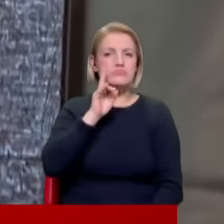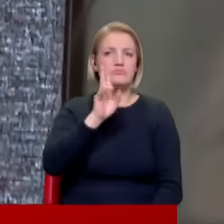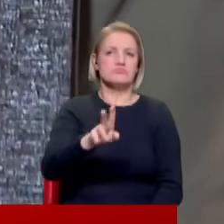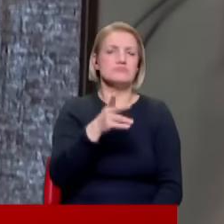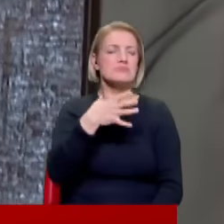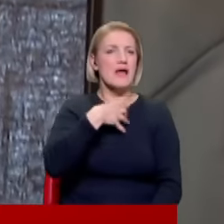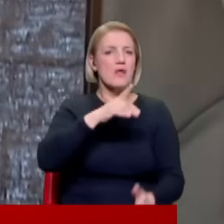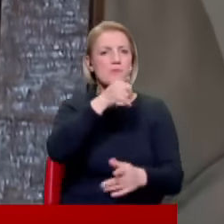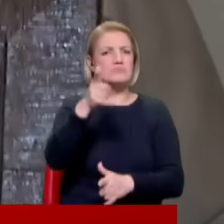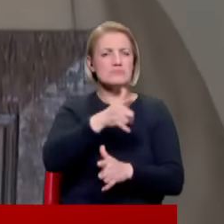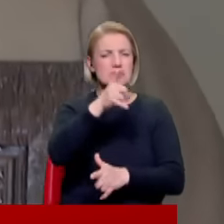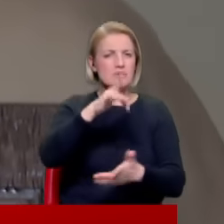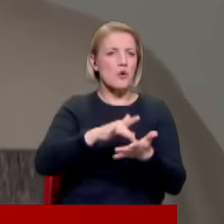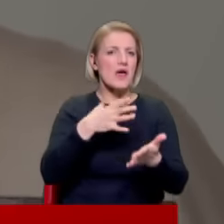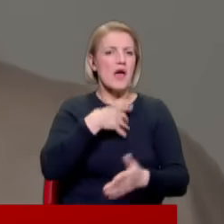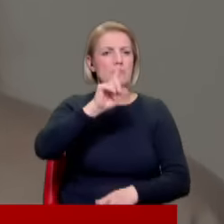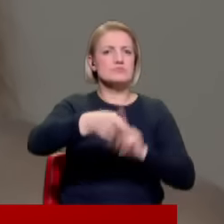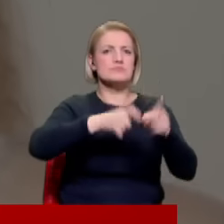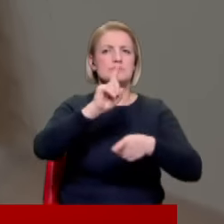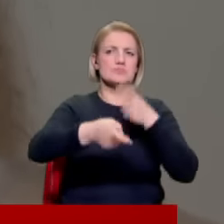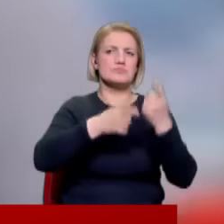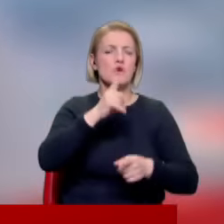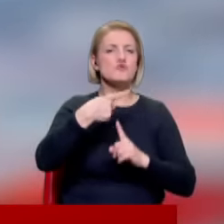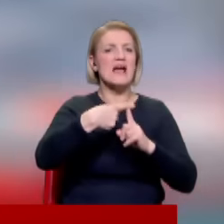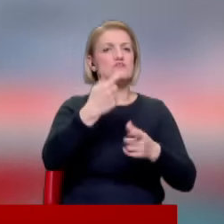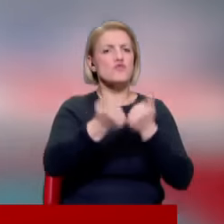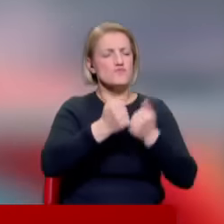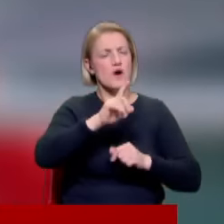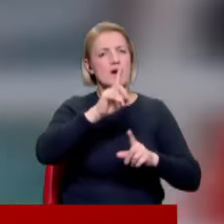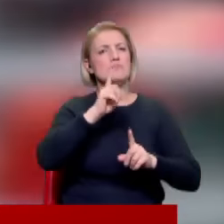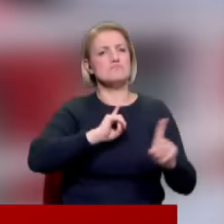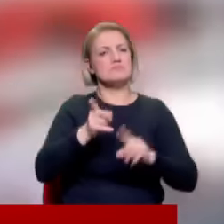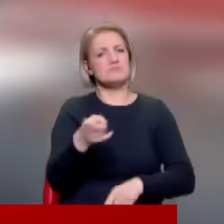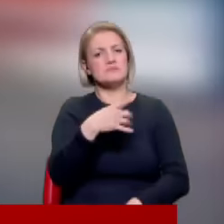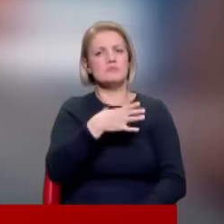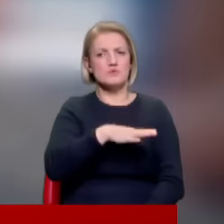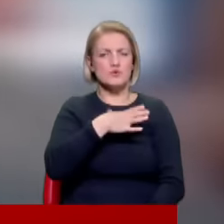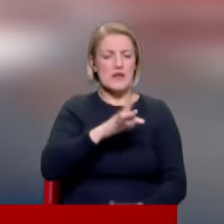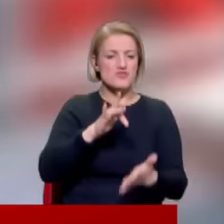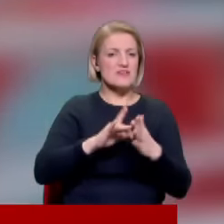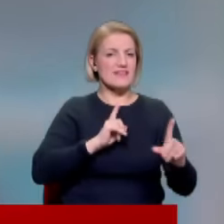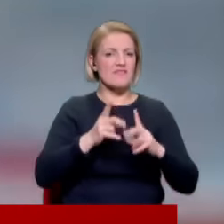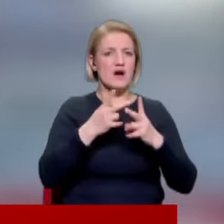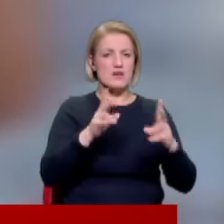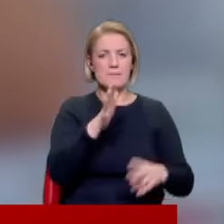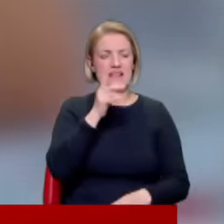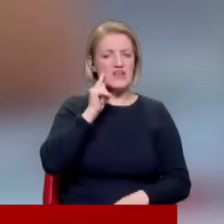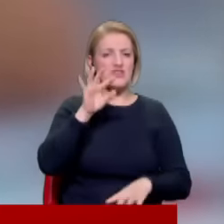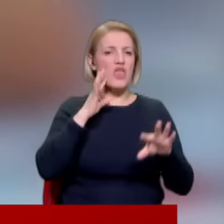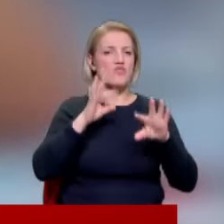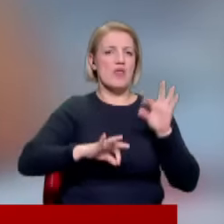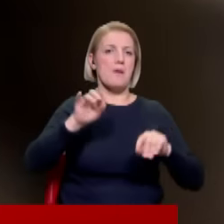buldu görüntüyü. O taksi şoförünün yargılanmasını istiyorlardı. Azerbaycan İçişleri Bakanlığı ceza davası açıldığını, bilirkişi